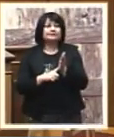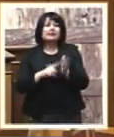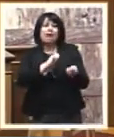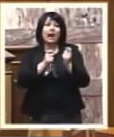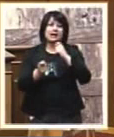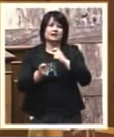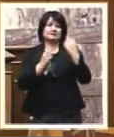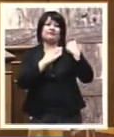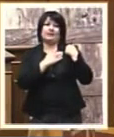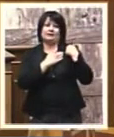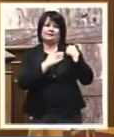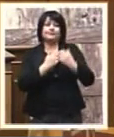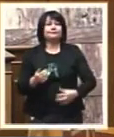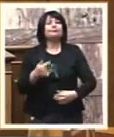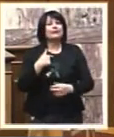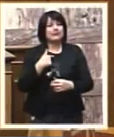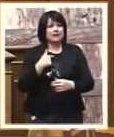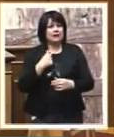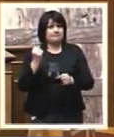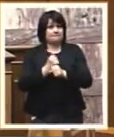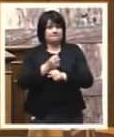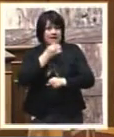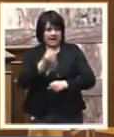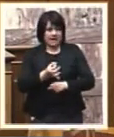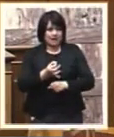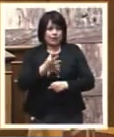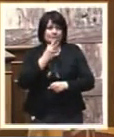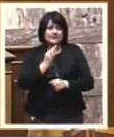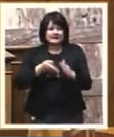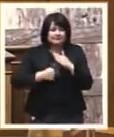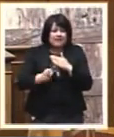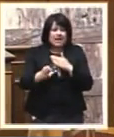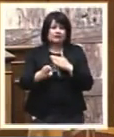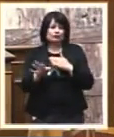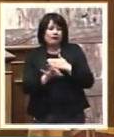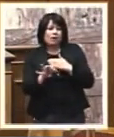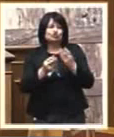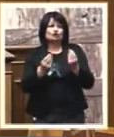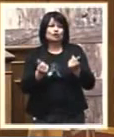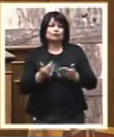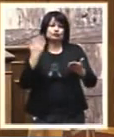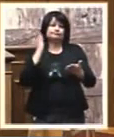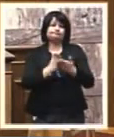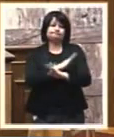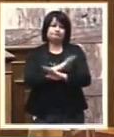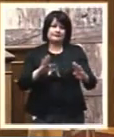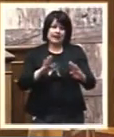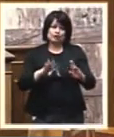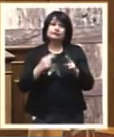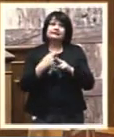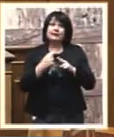αλλαγών. Επιμένω ότι τελειώνει το πελατειακό κράτος και έχει μεγάλη σημασία για τη νέα